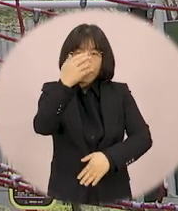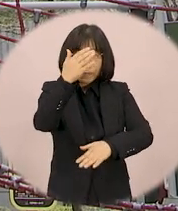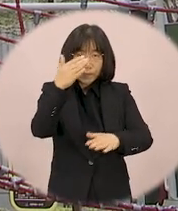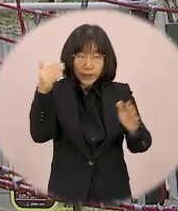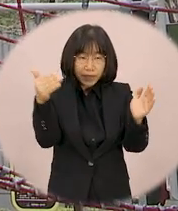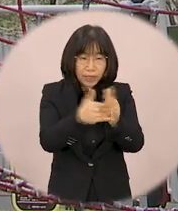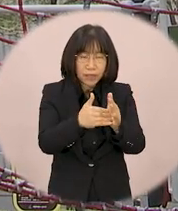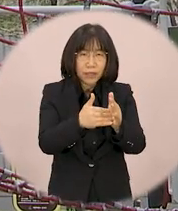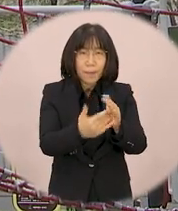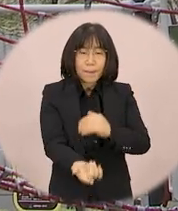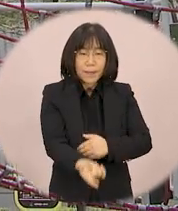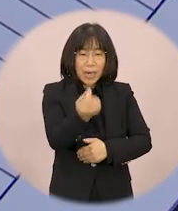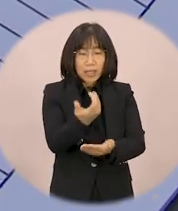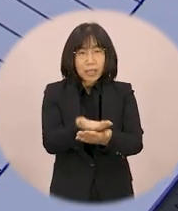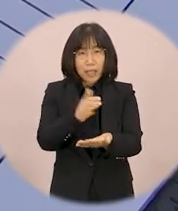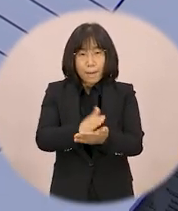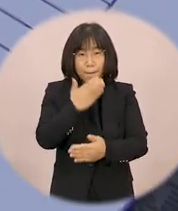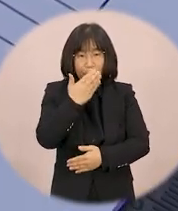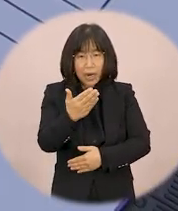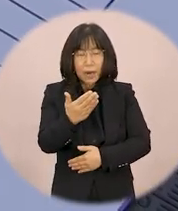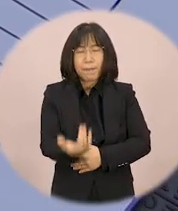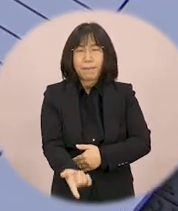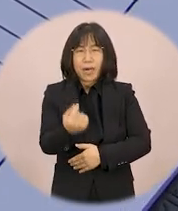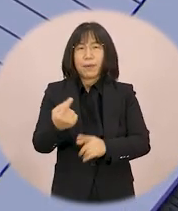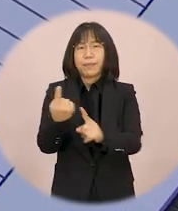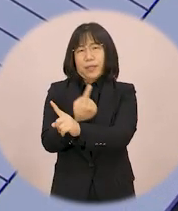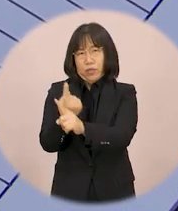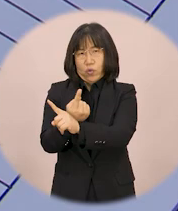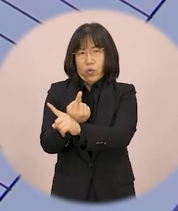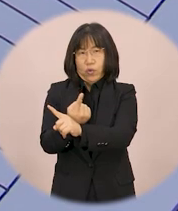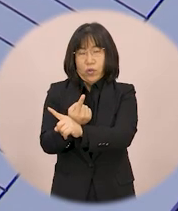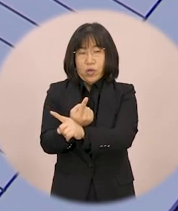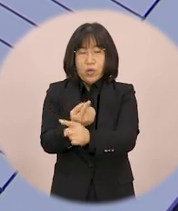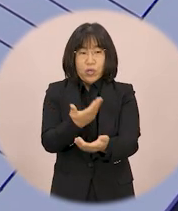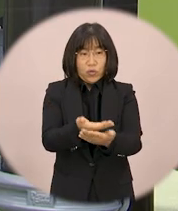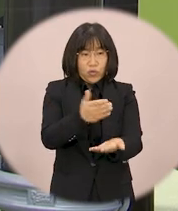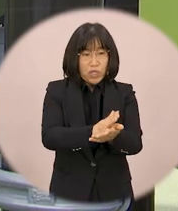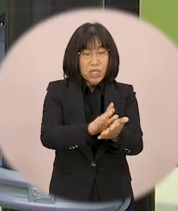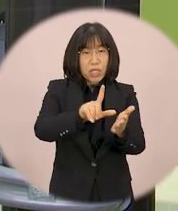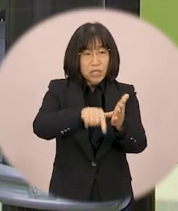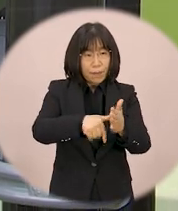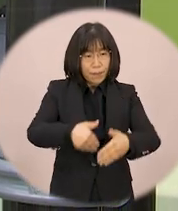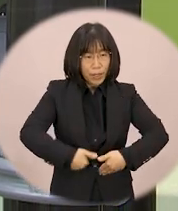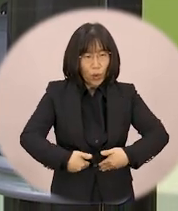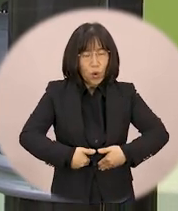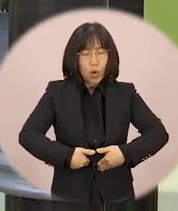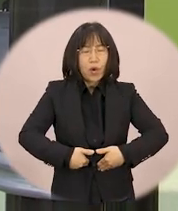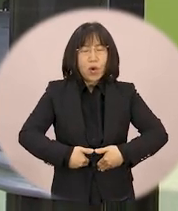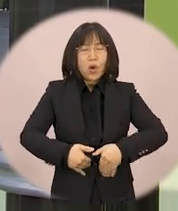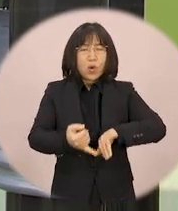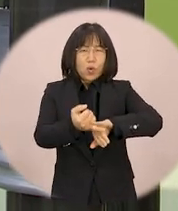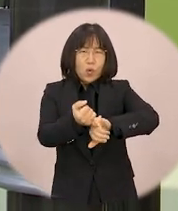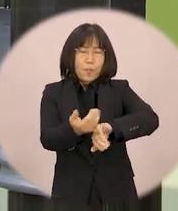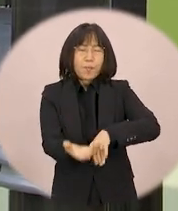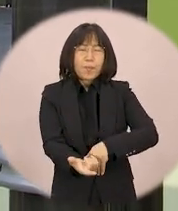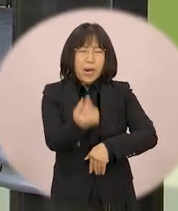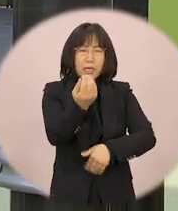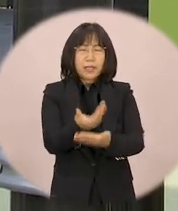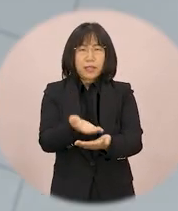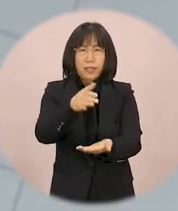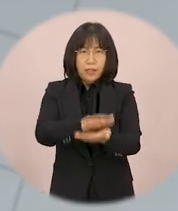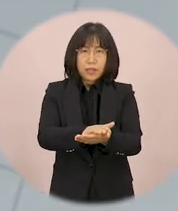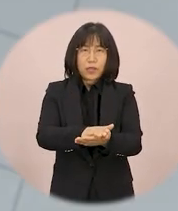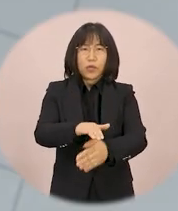점검결과 즉시 시정 알 수 있는 사항은 현장에서 보완하도록 하고 수리 교체가 필요한 사항은 기 안내 개선하도록